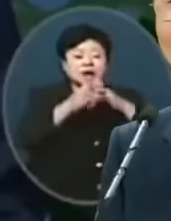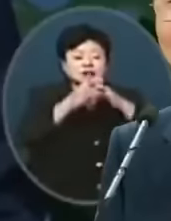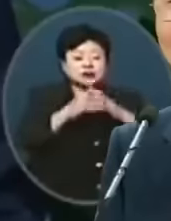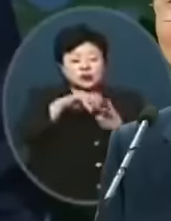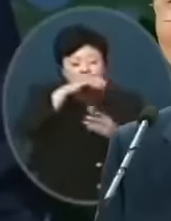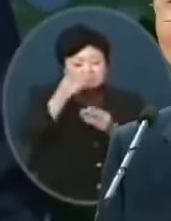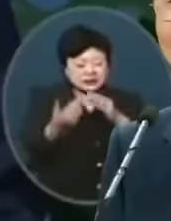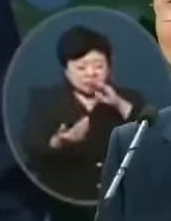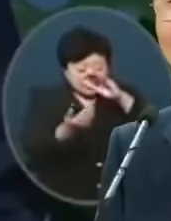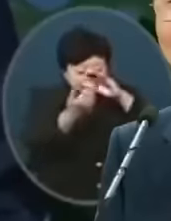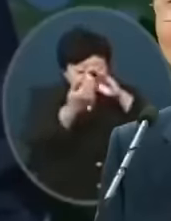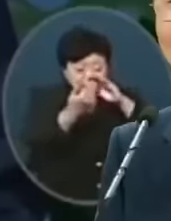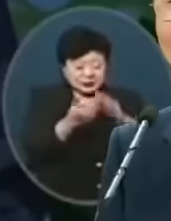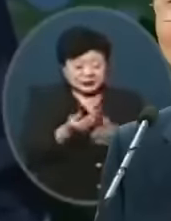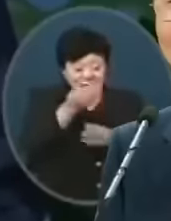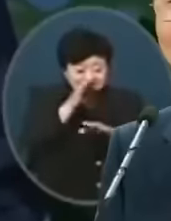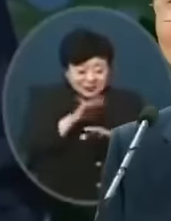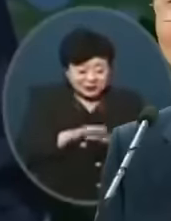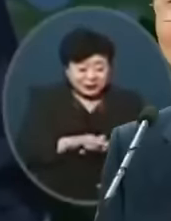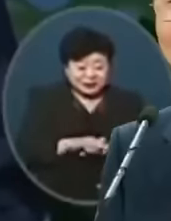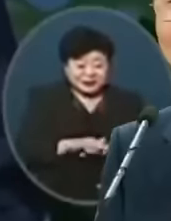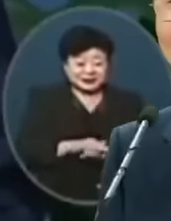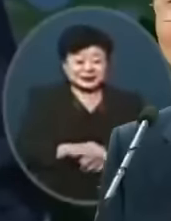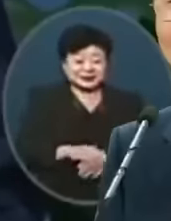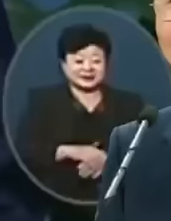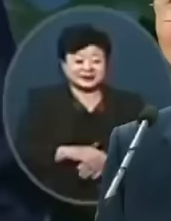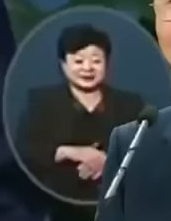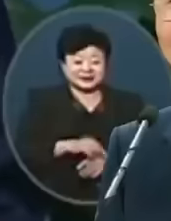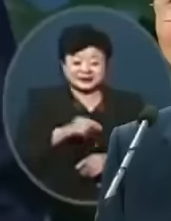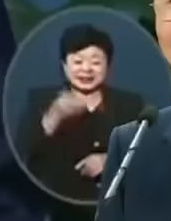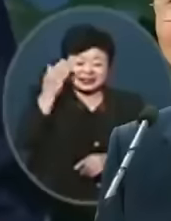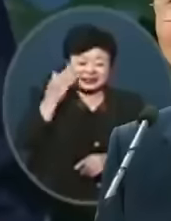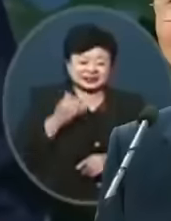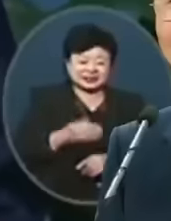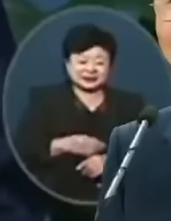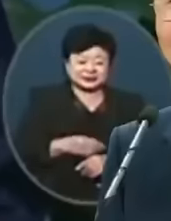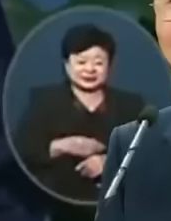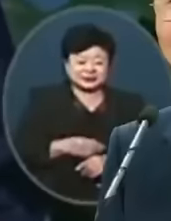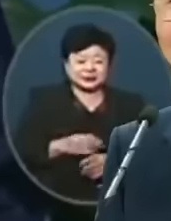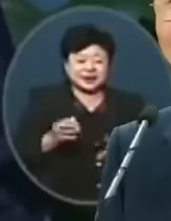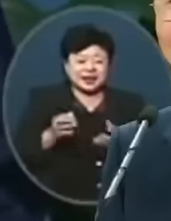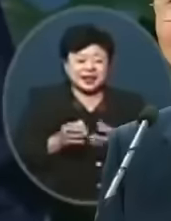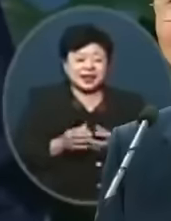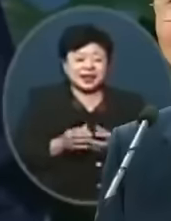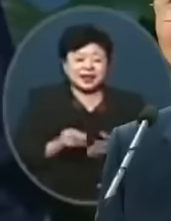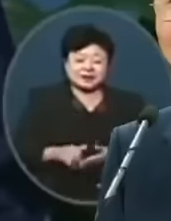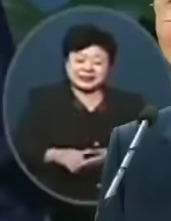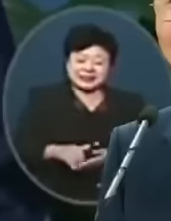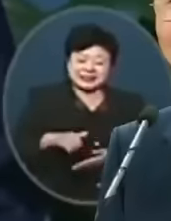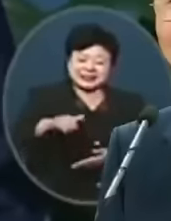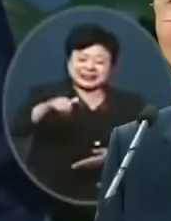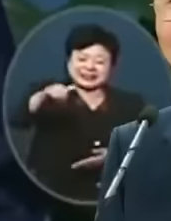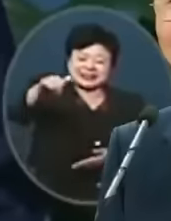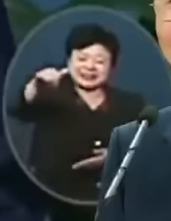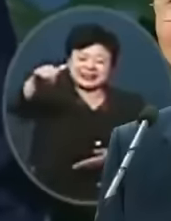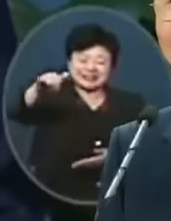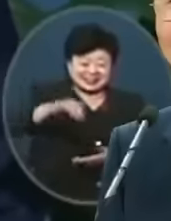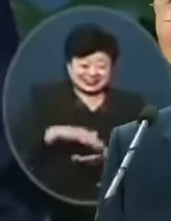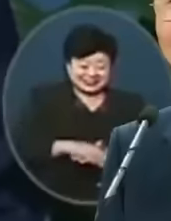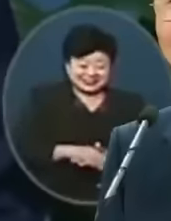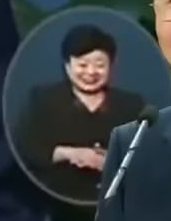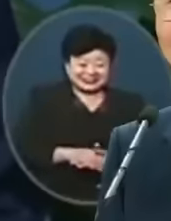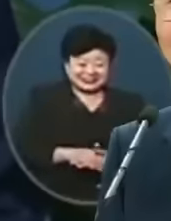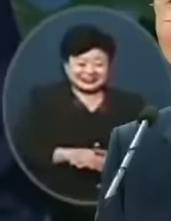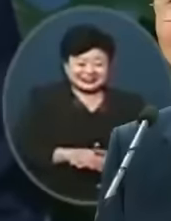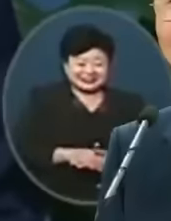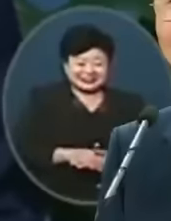완성되어 우리 성도들이 그때처럼 아시아나 길을 전세 내어서 타고 와서